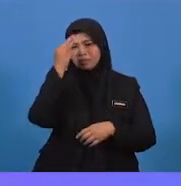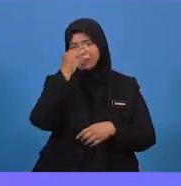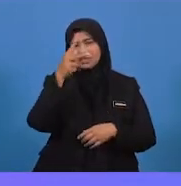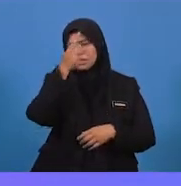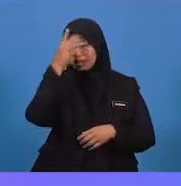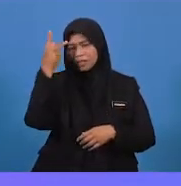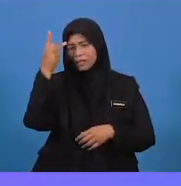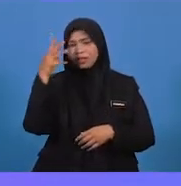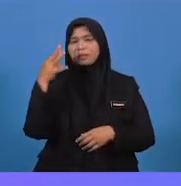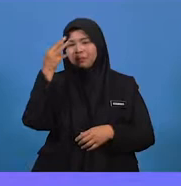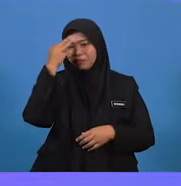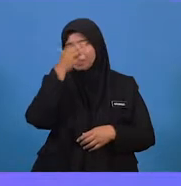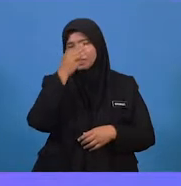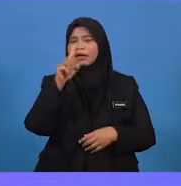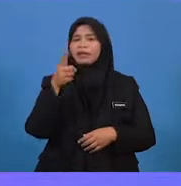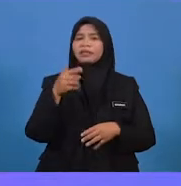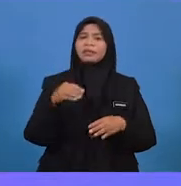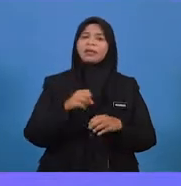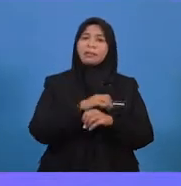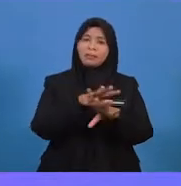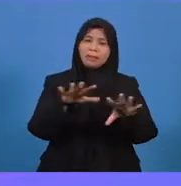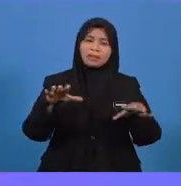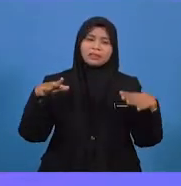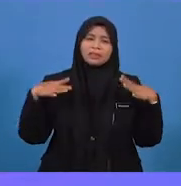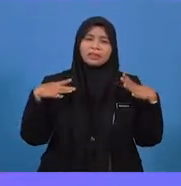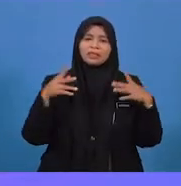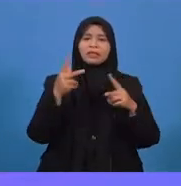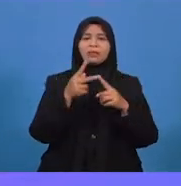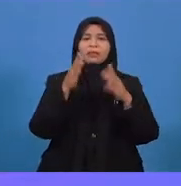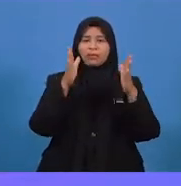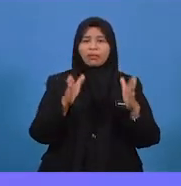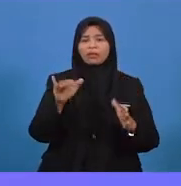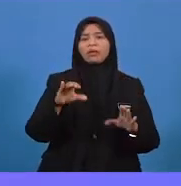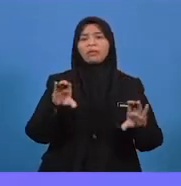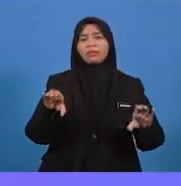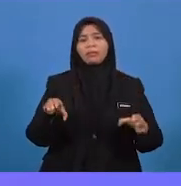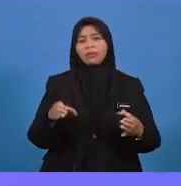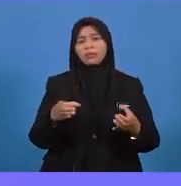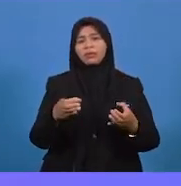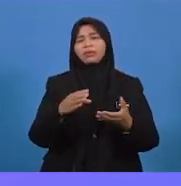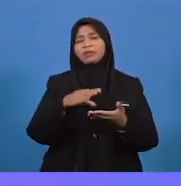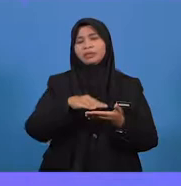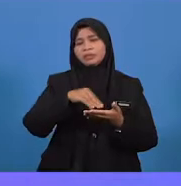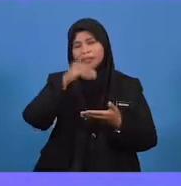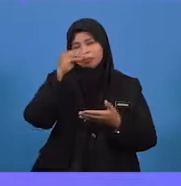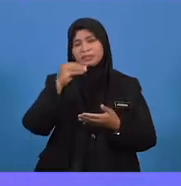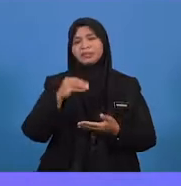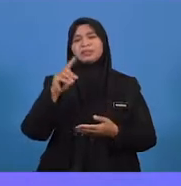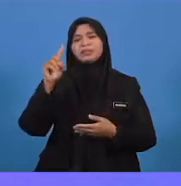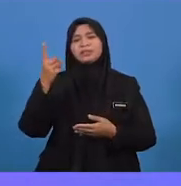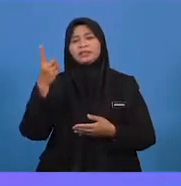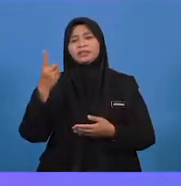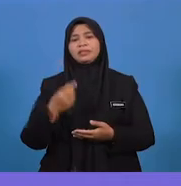kerana malaikat hanya menghamparkan sayap kepada orang yang menuntut ilmu